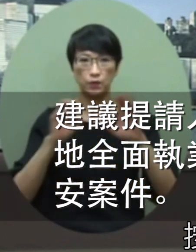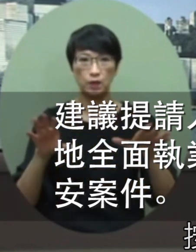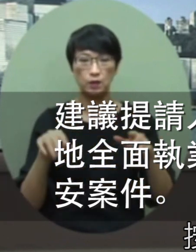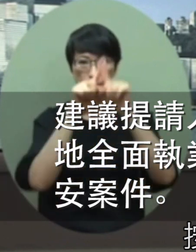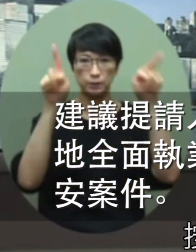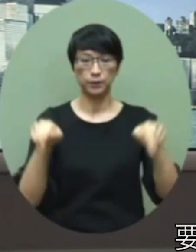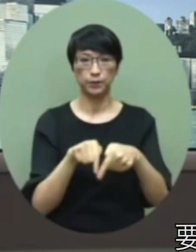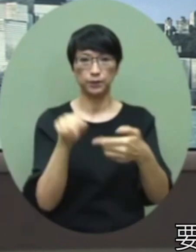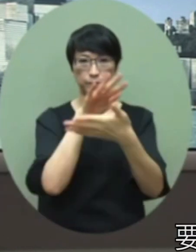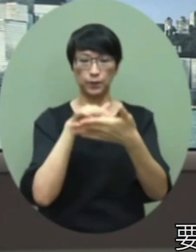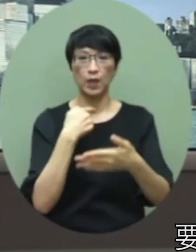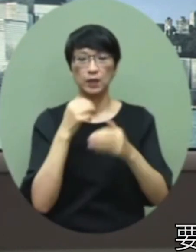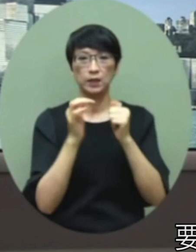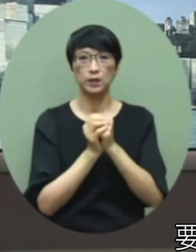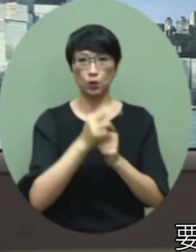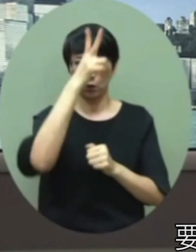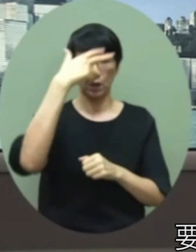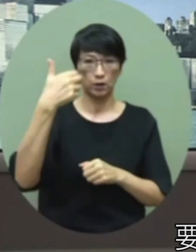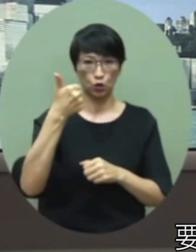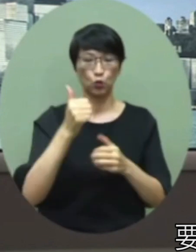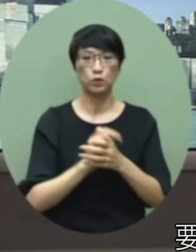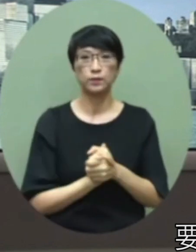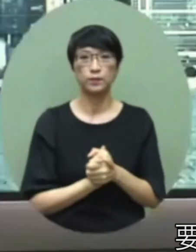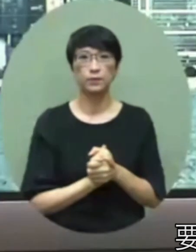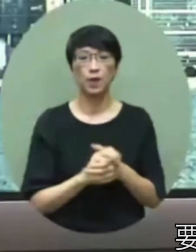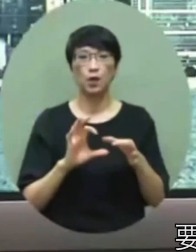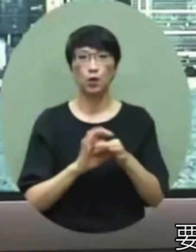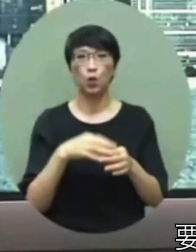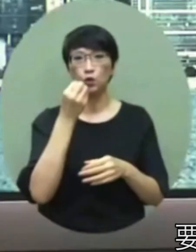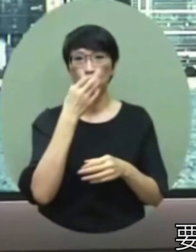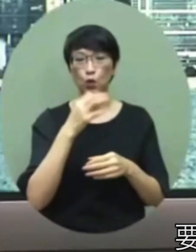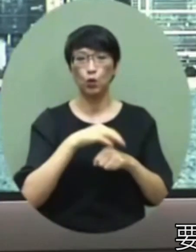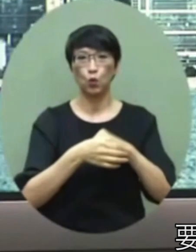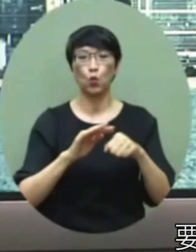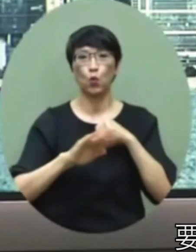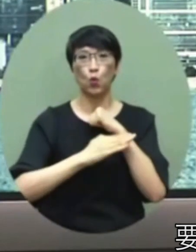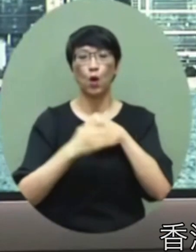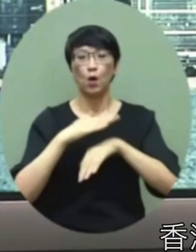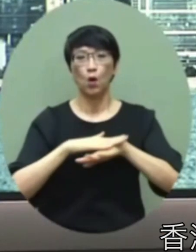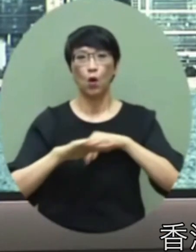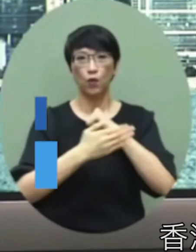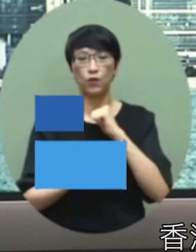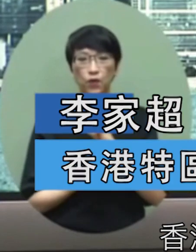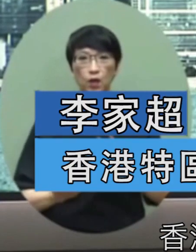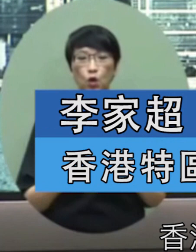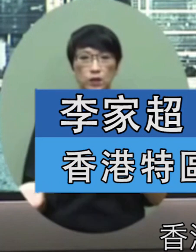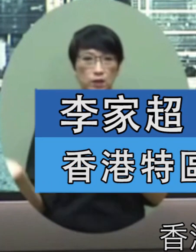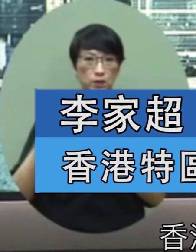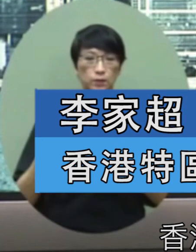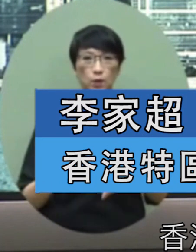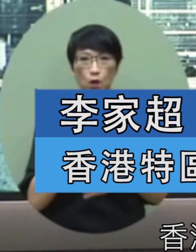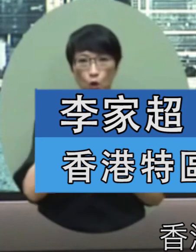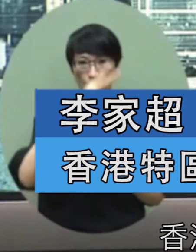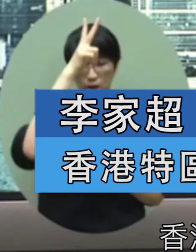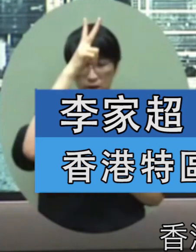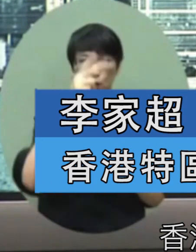函件，要求行政長官就《香港國安法》實施以來，香港特別行